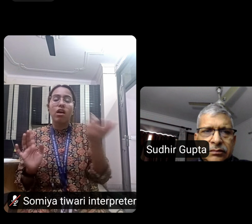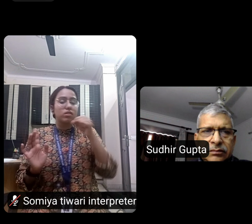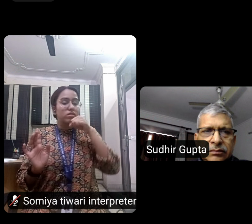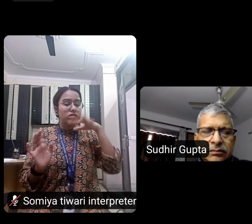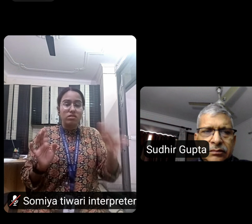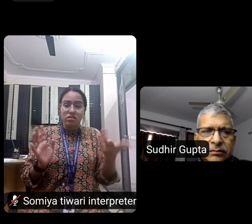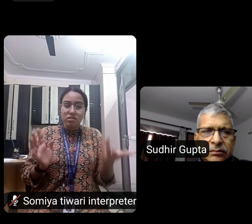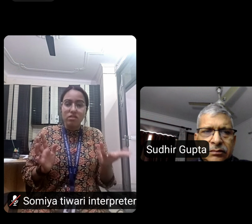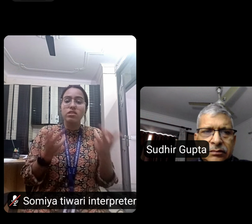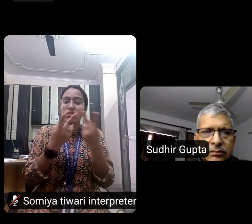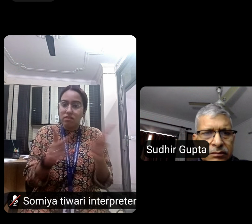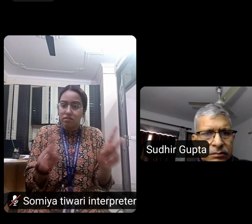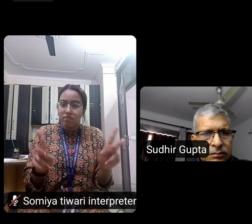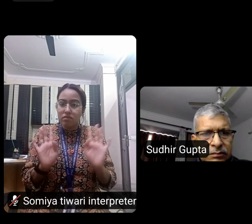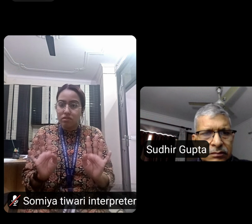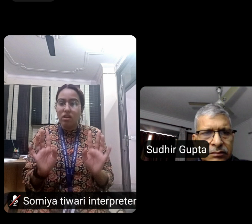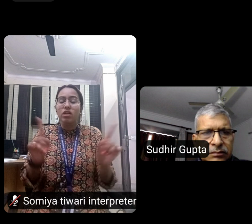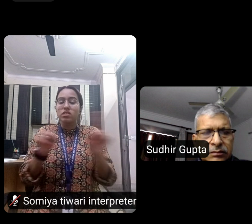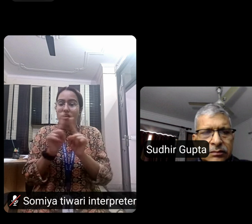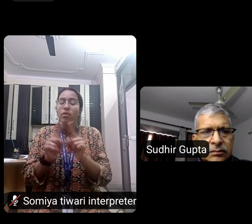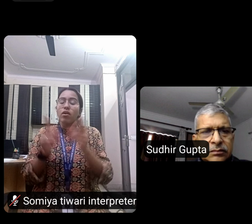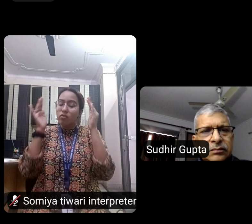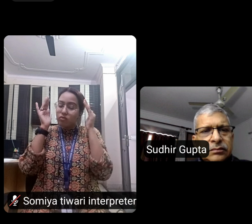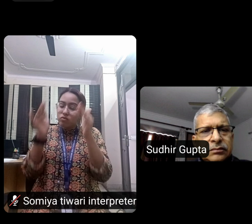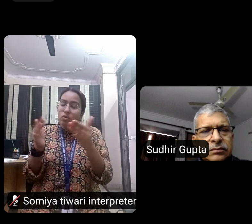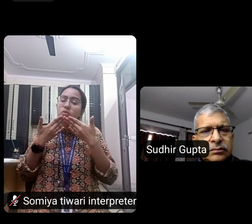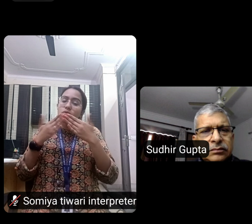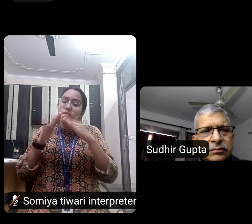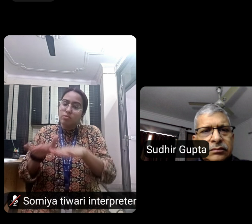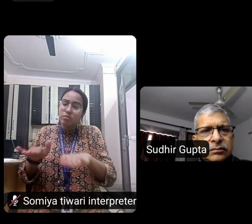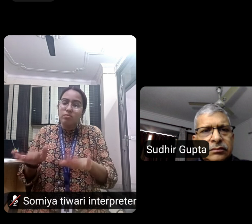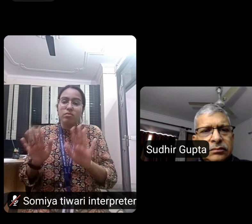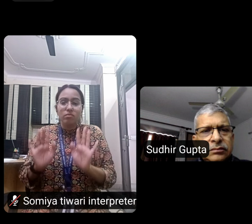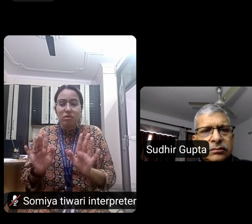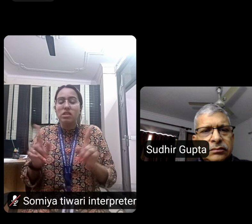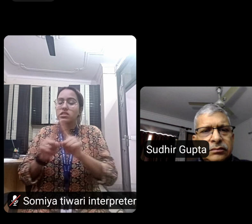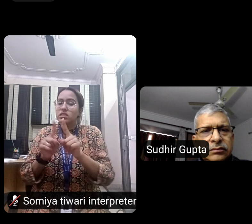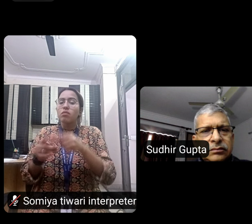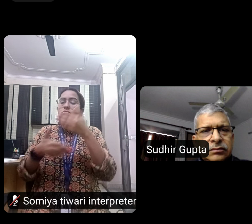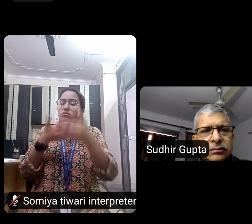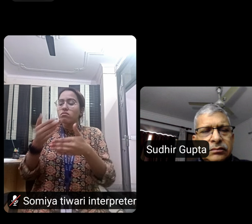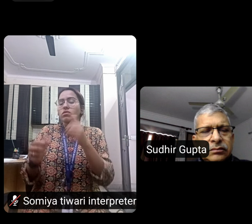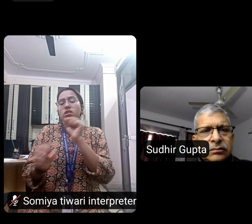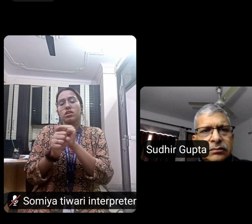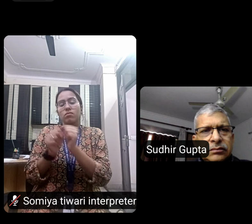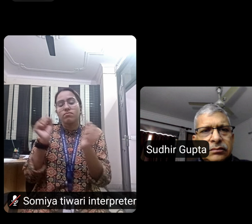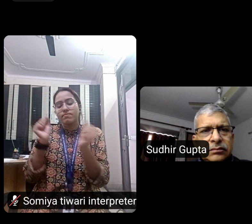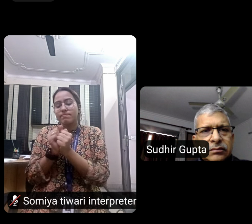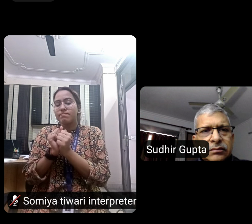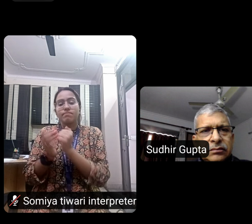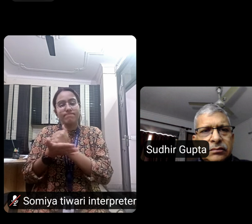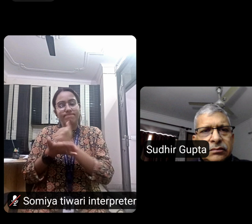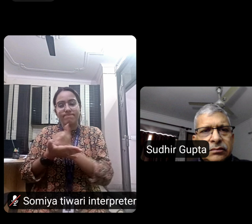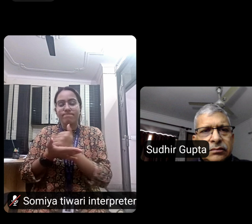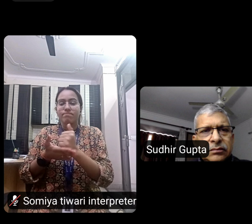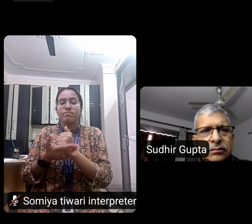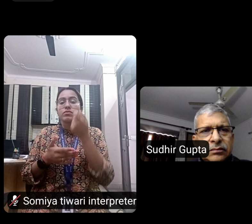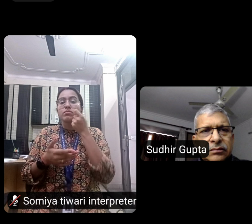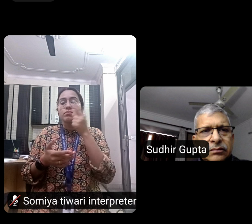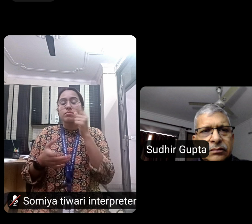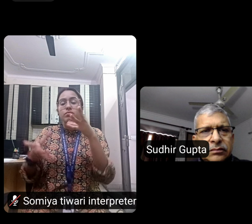करता है। तो मतलब फोकस करें अपने बच्चे पे और वर्क करते रहिए, क्योंकि अगर पेरेंट्स